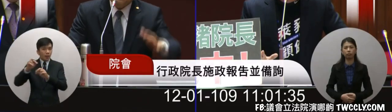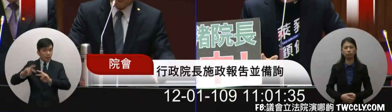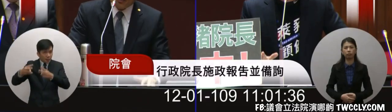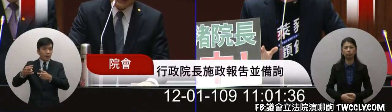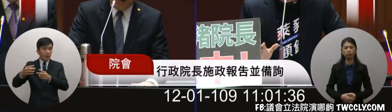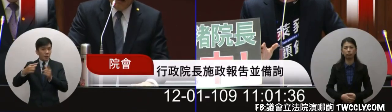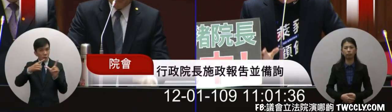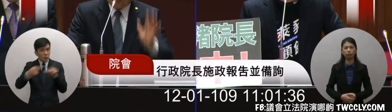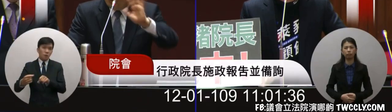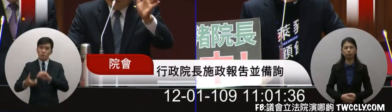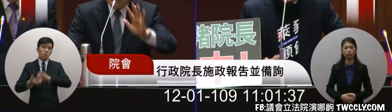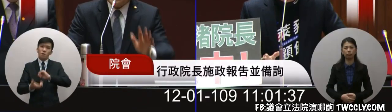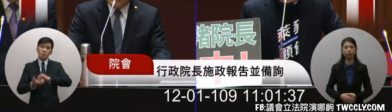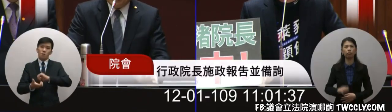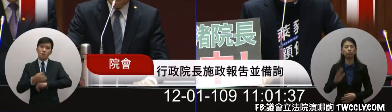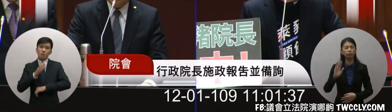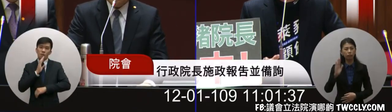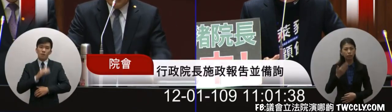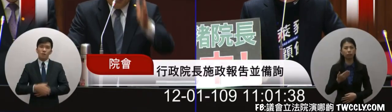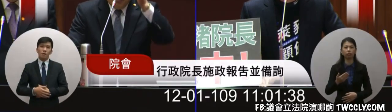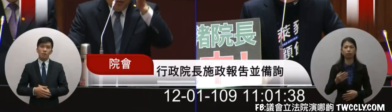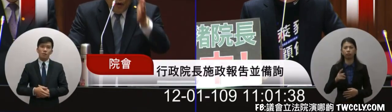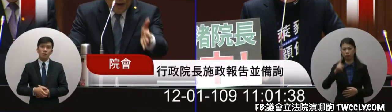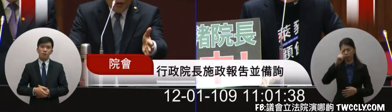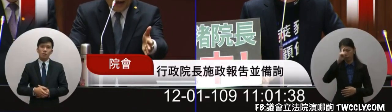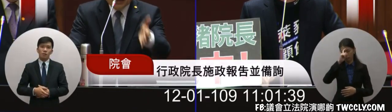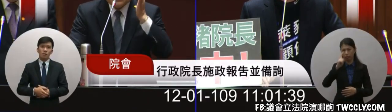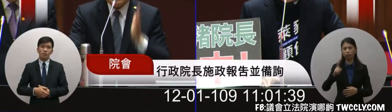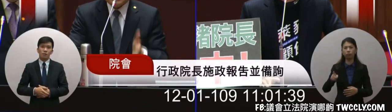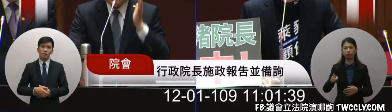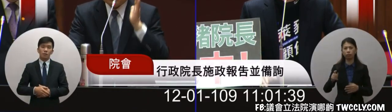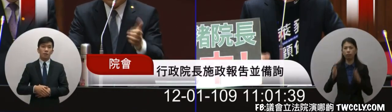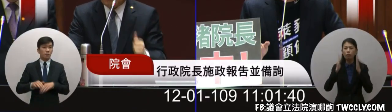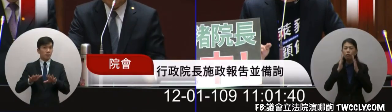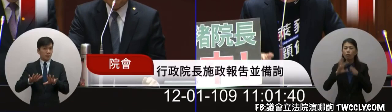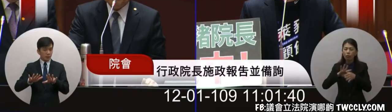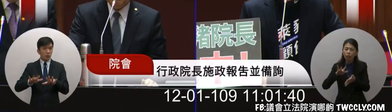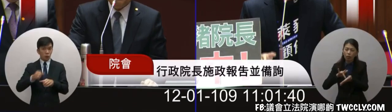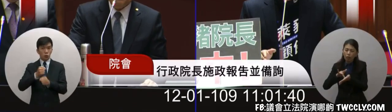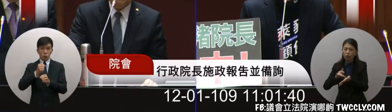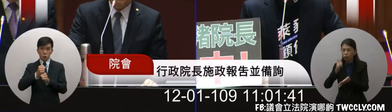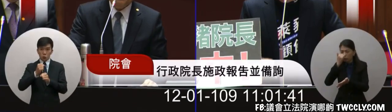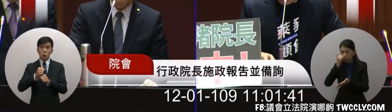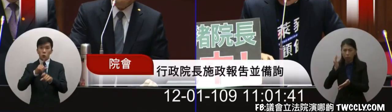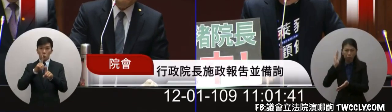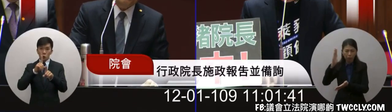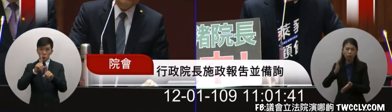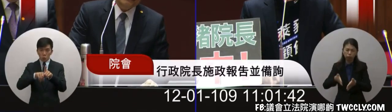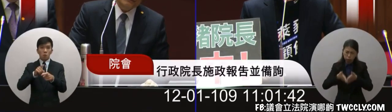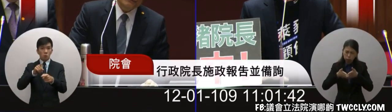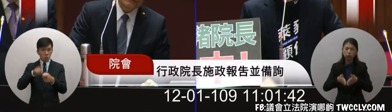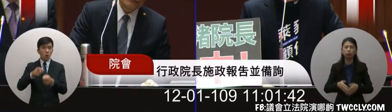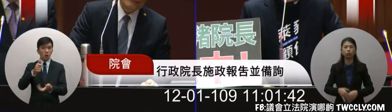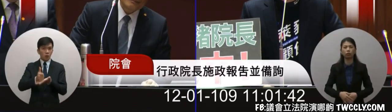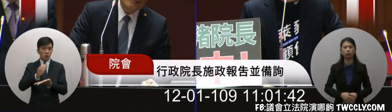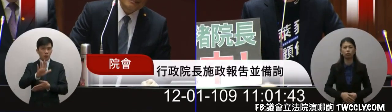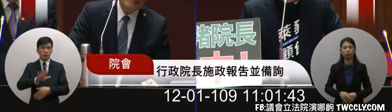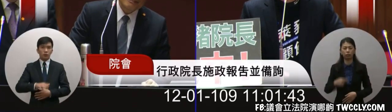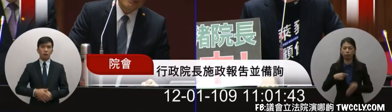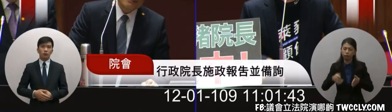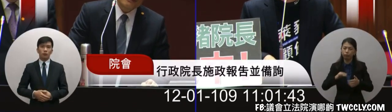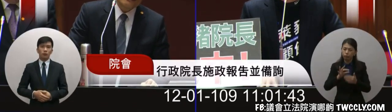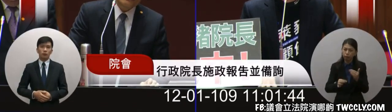就通通到？ 但是就是要明确的禁止瘦肉精猪肉。 现在是做到， 不是啦，院长，您直接我们针对这个讨论